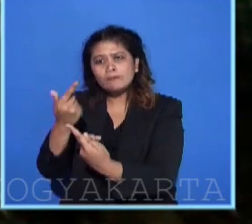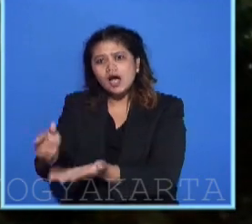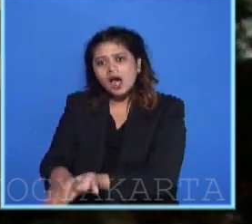dimakamkan